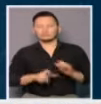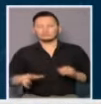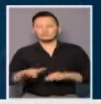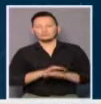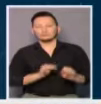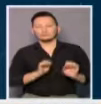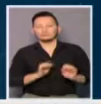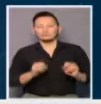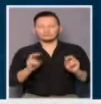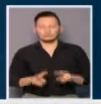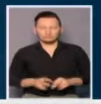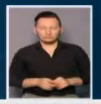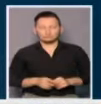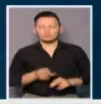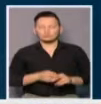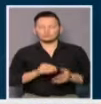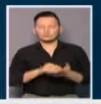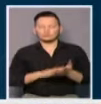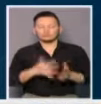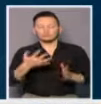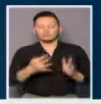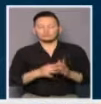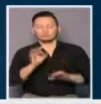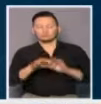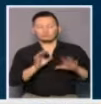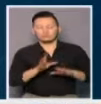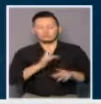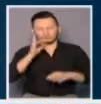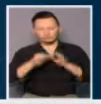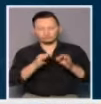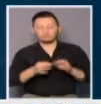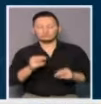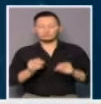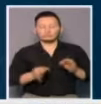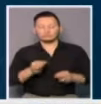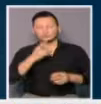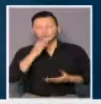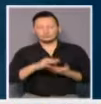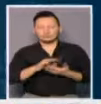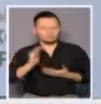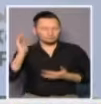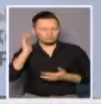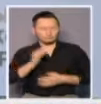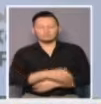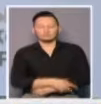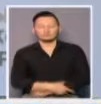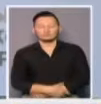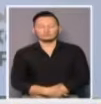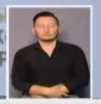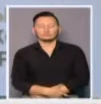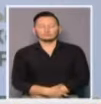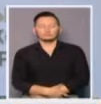7 получателей услуг. Внедрено 59 предложений по рассмотрению дисциплинарной ответственности должностных лиц.